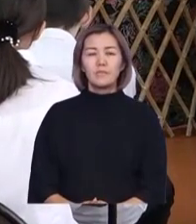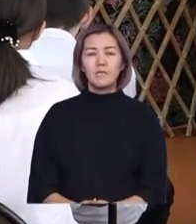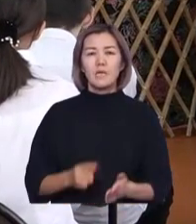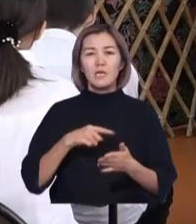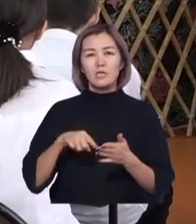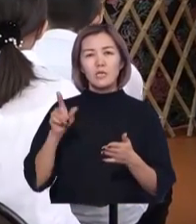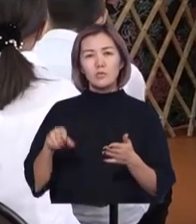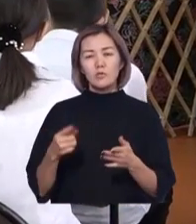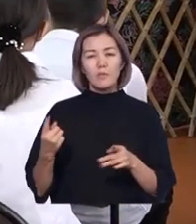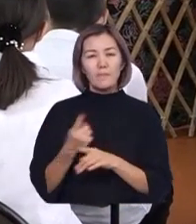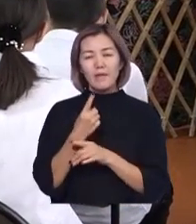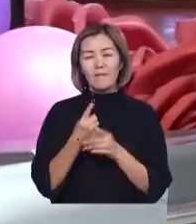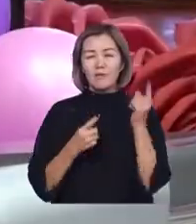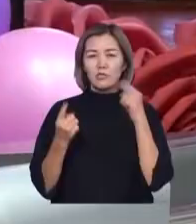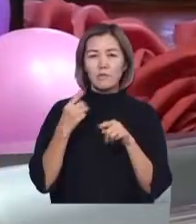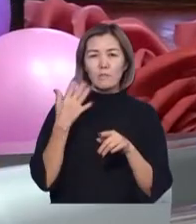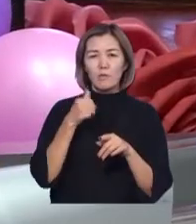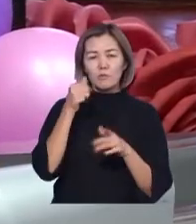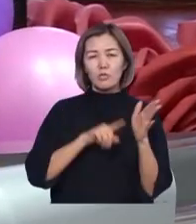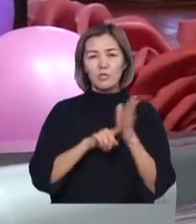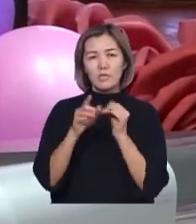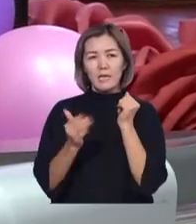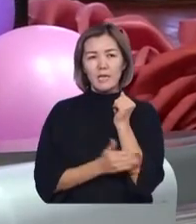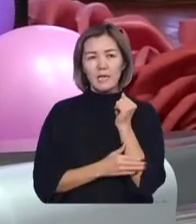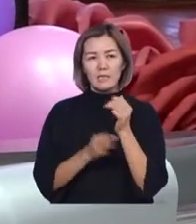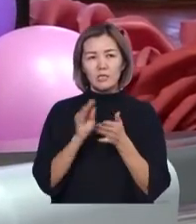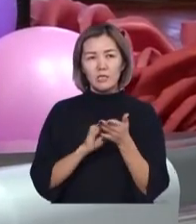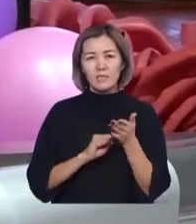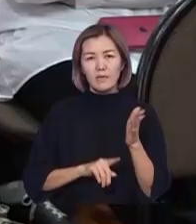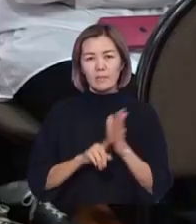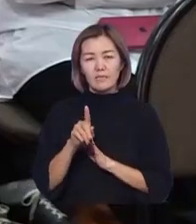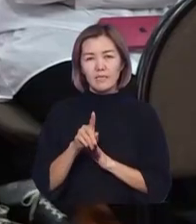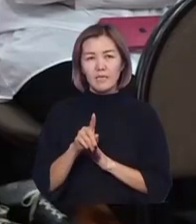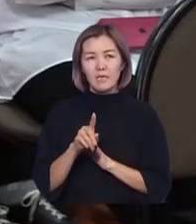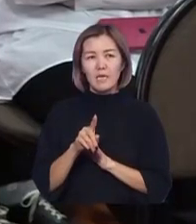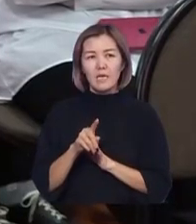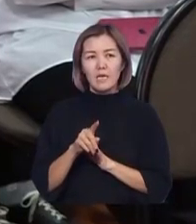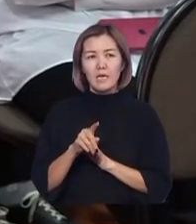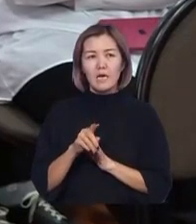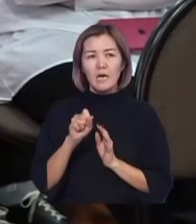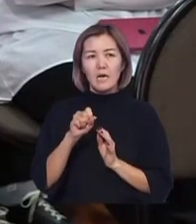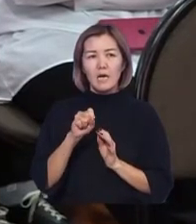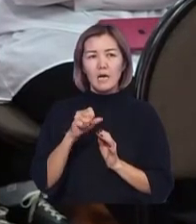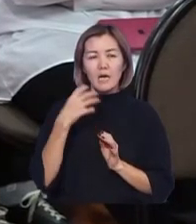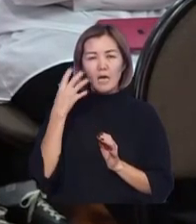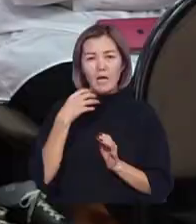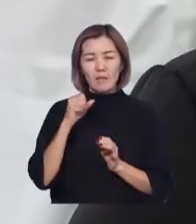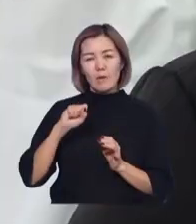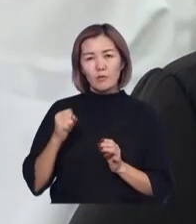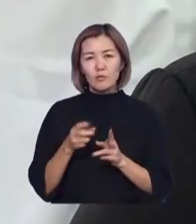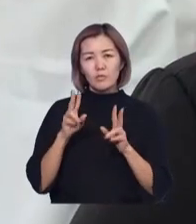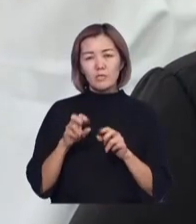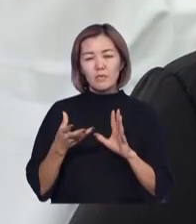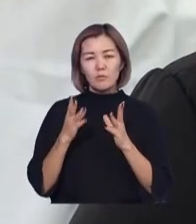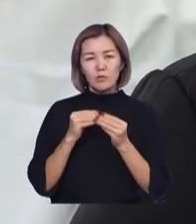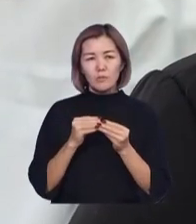Жазушының алғашқы шығармалары 50-ші жылдардың аяғында жариялана бастаған. Ол жабайы алма, ауыл оты, дос іздеп жүрмін сияқты